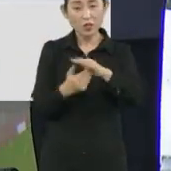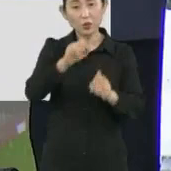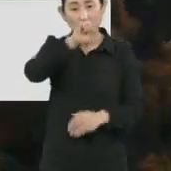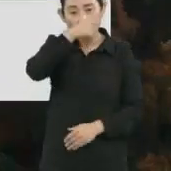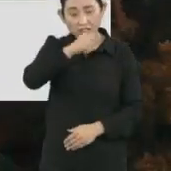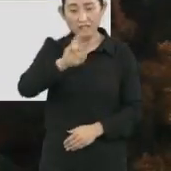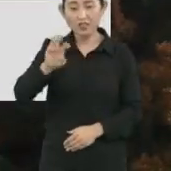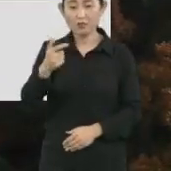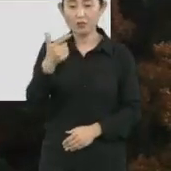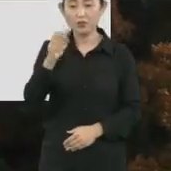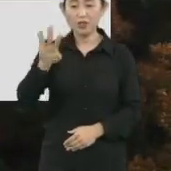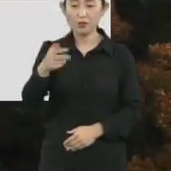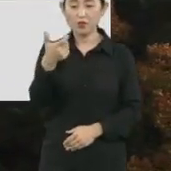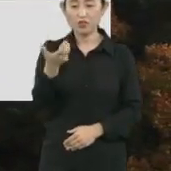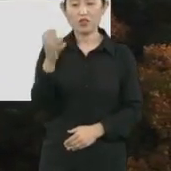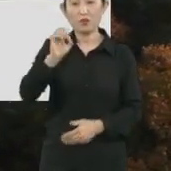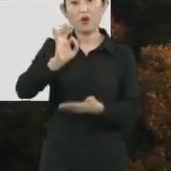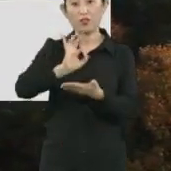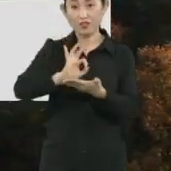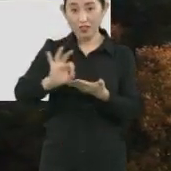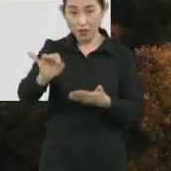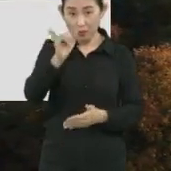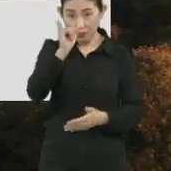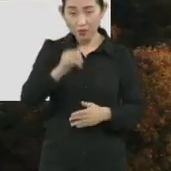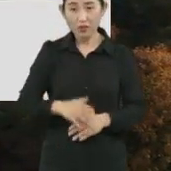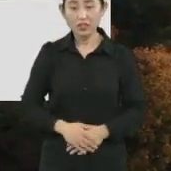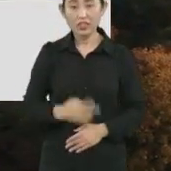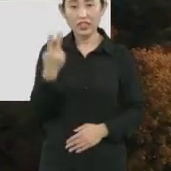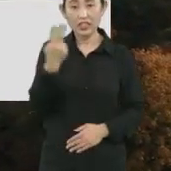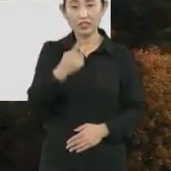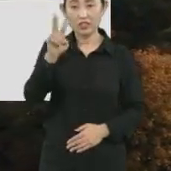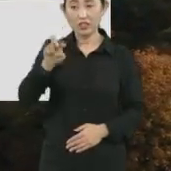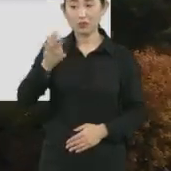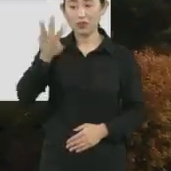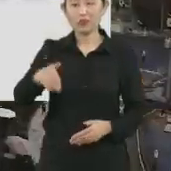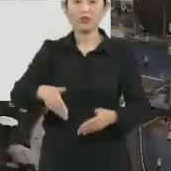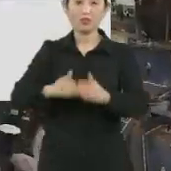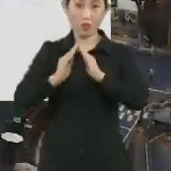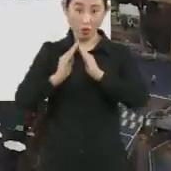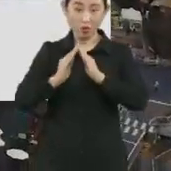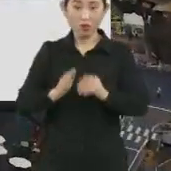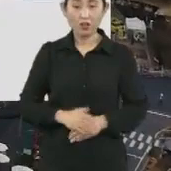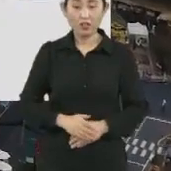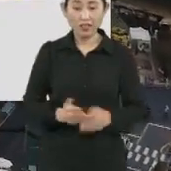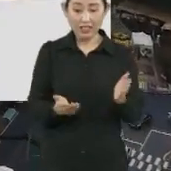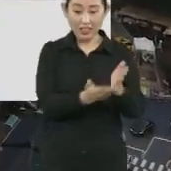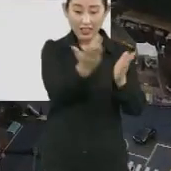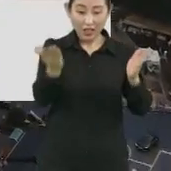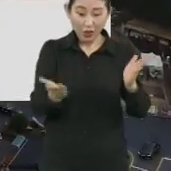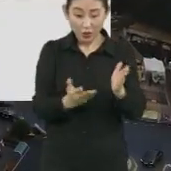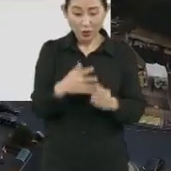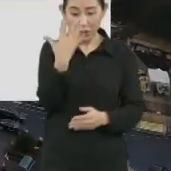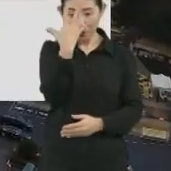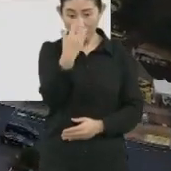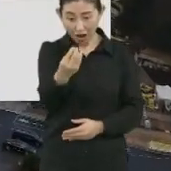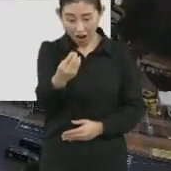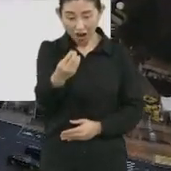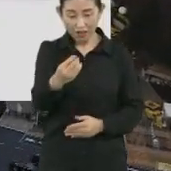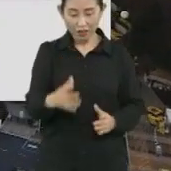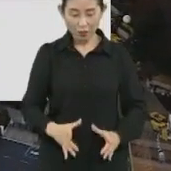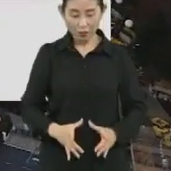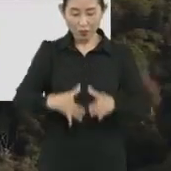규모인 360억 원이 투입되는 이 사업은 2023년 준공을 목표로 예당호를 한눈에 볼 수 있는